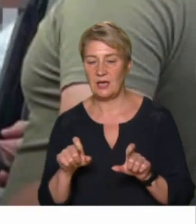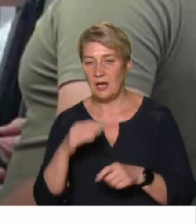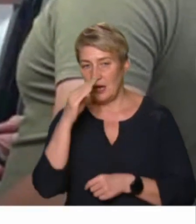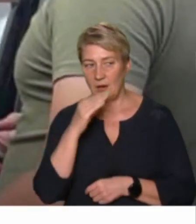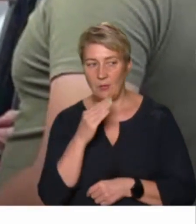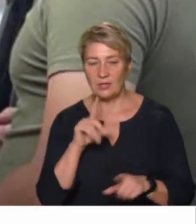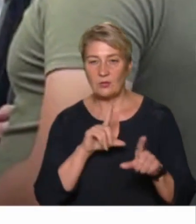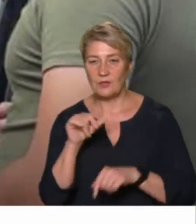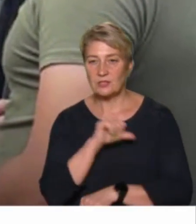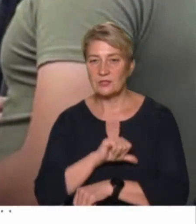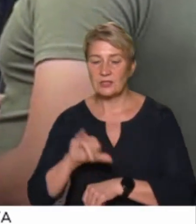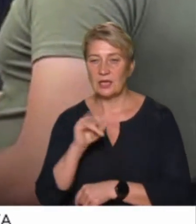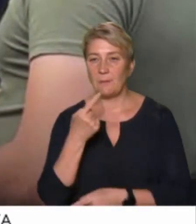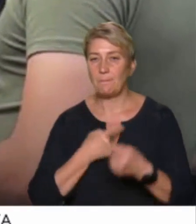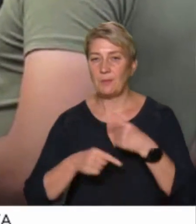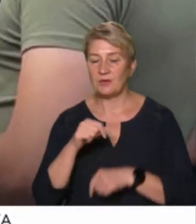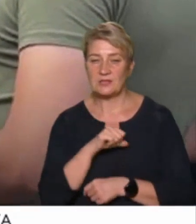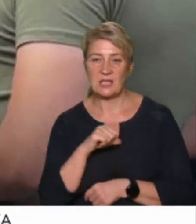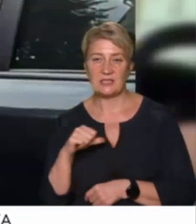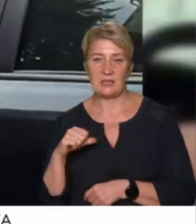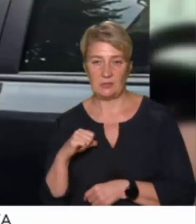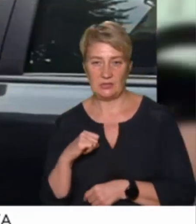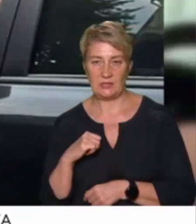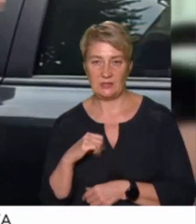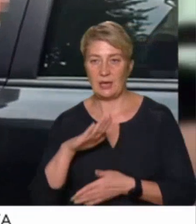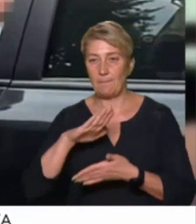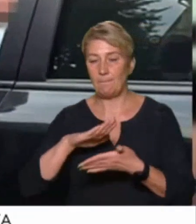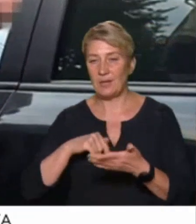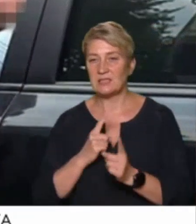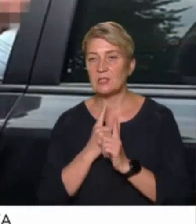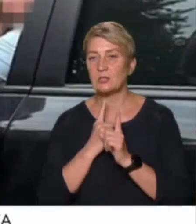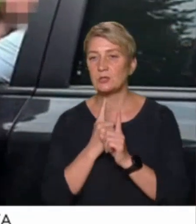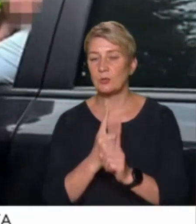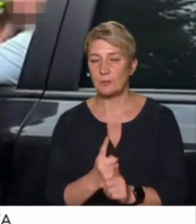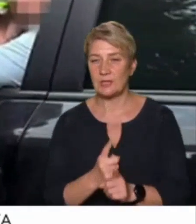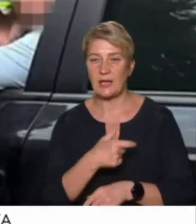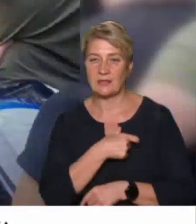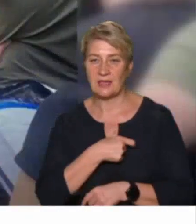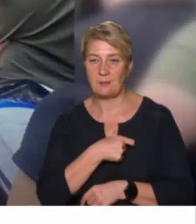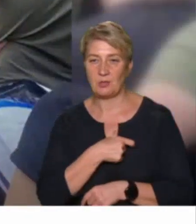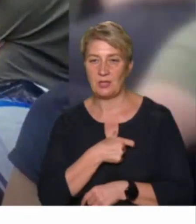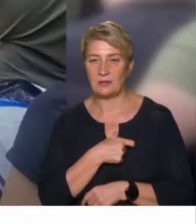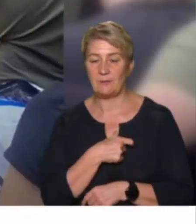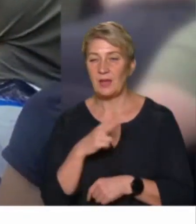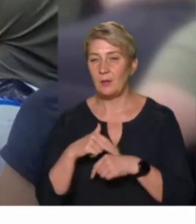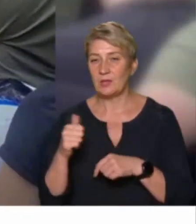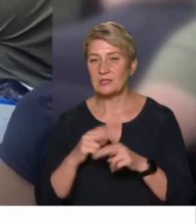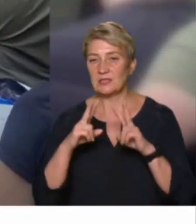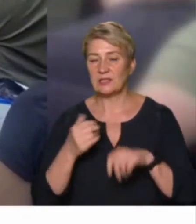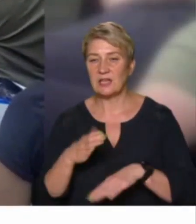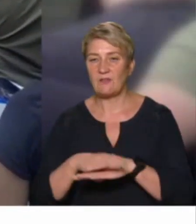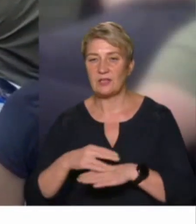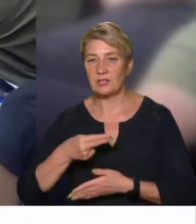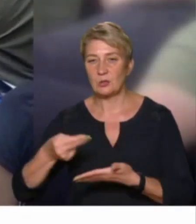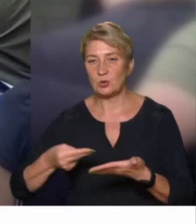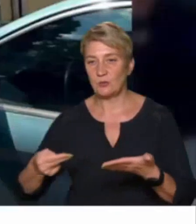виїжджав за кордон і повертався звідти самостійно, без супроводу парламентаря. Крім того, правоохоронці розслідують факти підписання